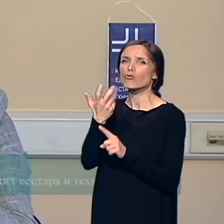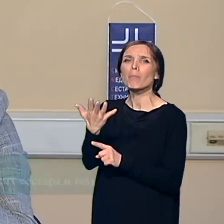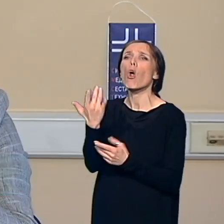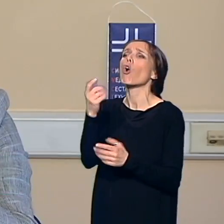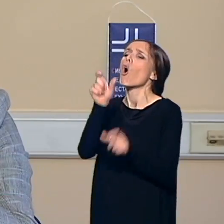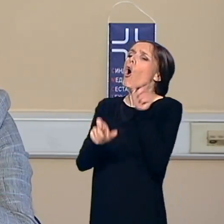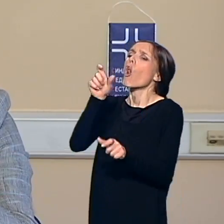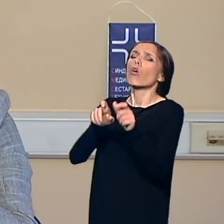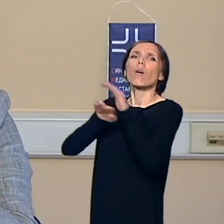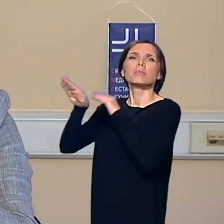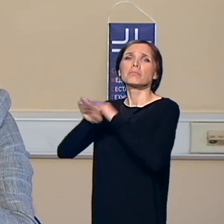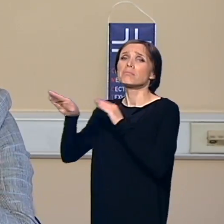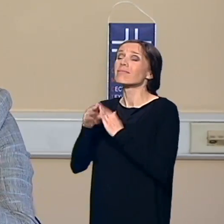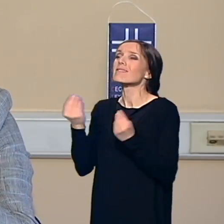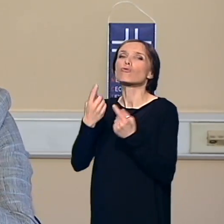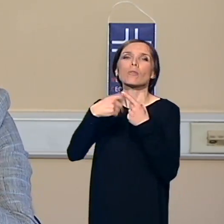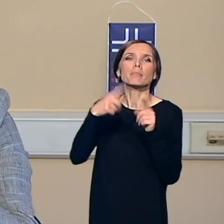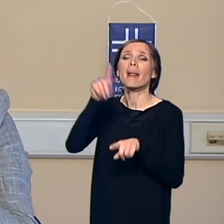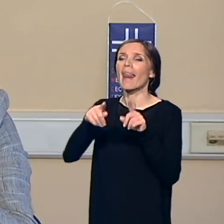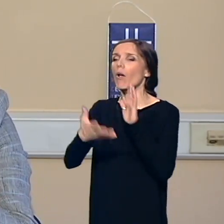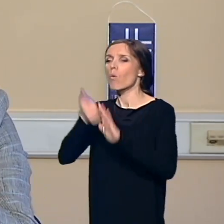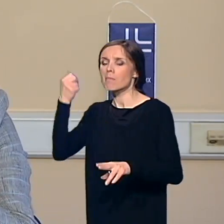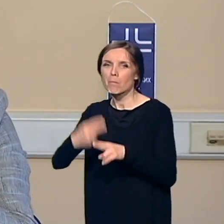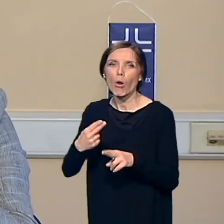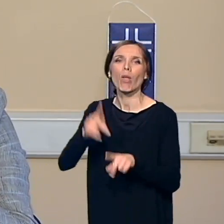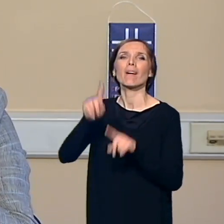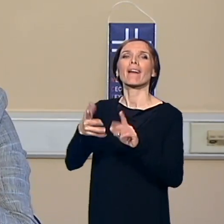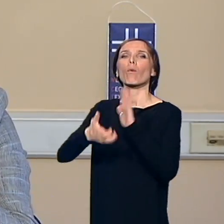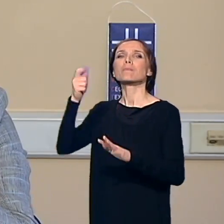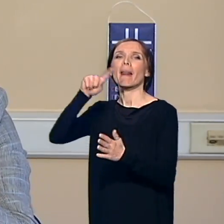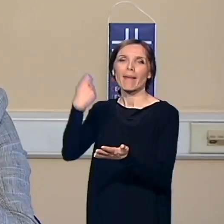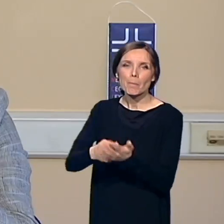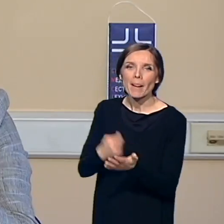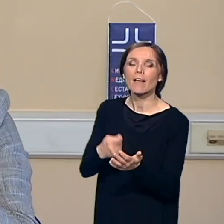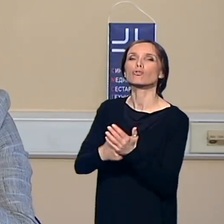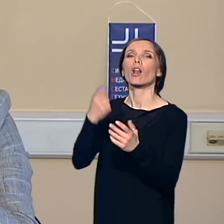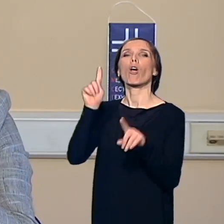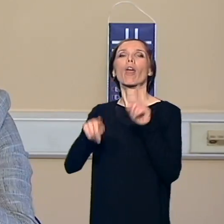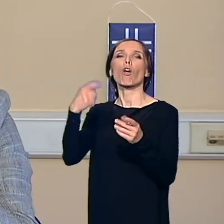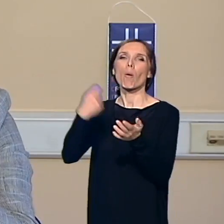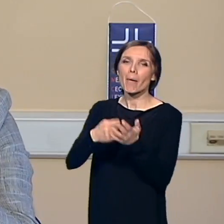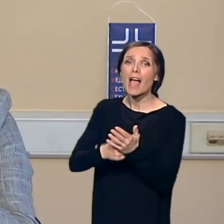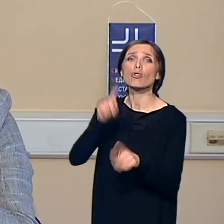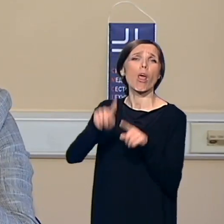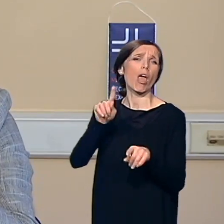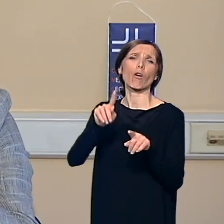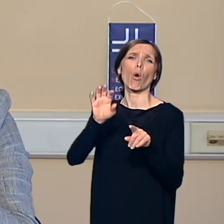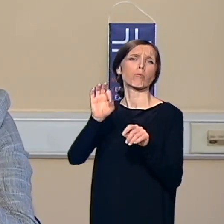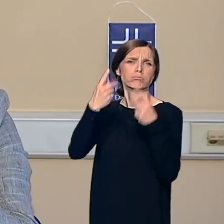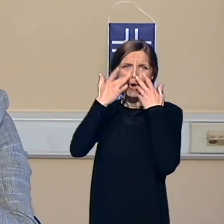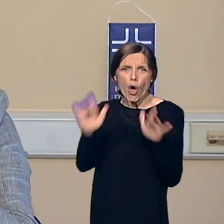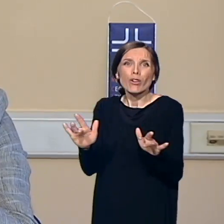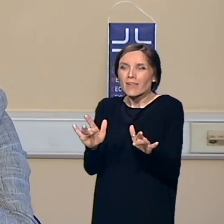uzimaju bolovanje, neplaćeno, plaćeno, daju otkaze, ali takođe znamo kada nas